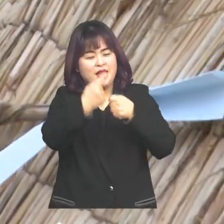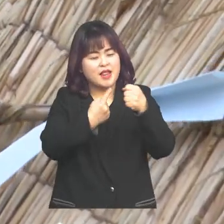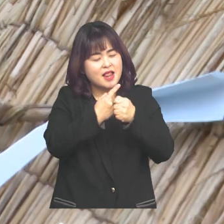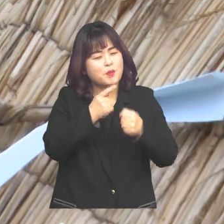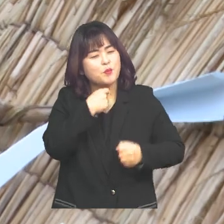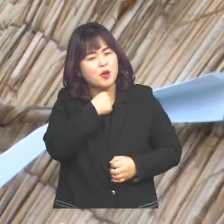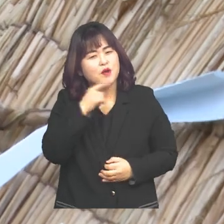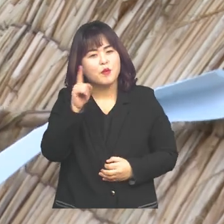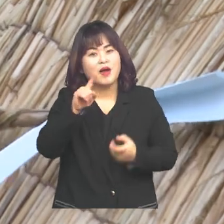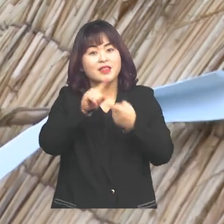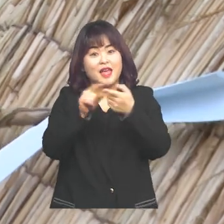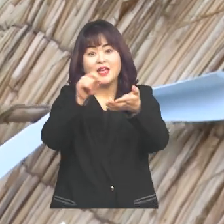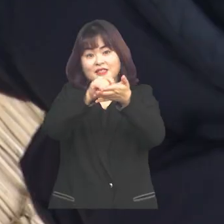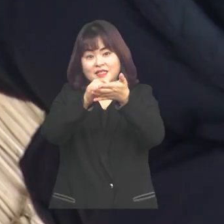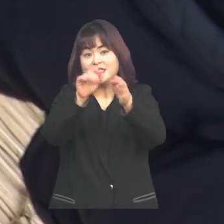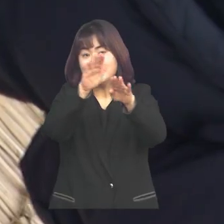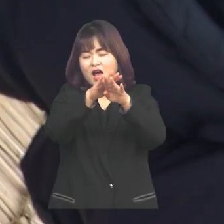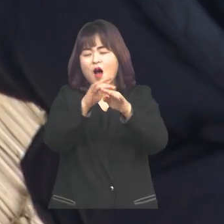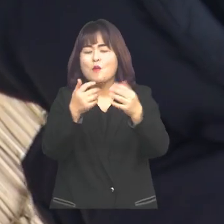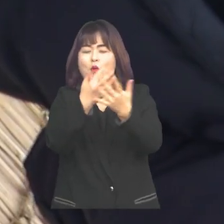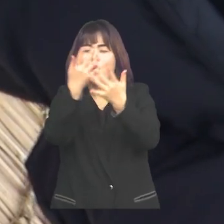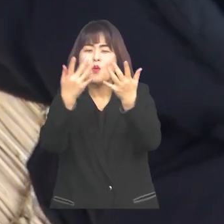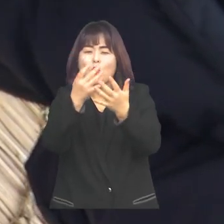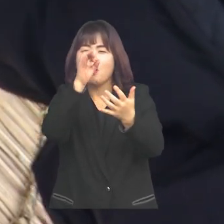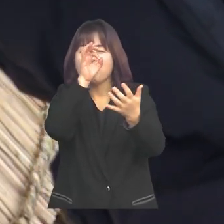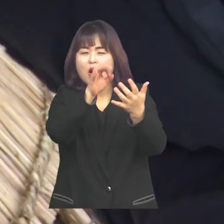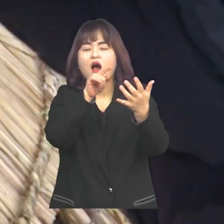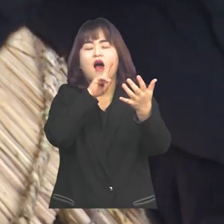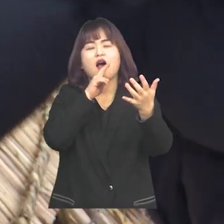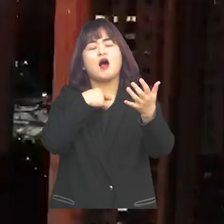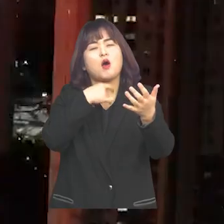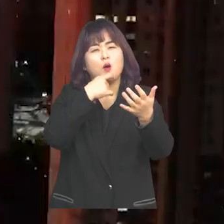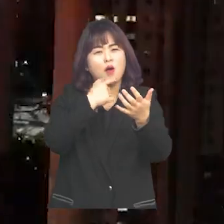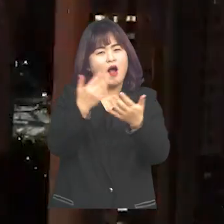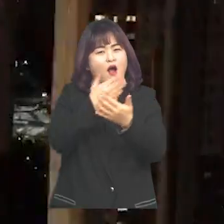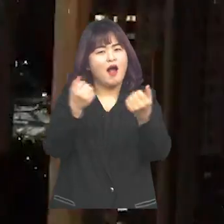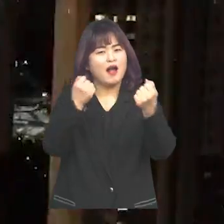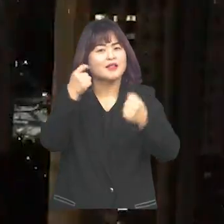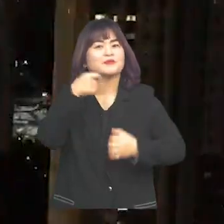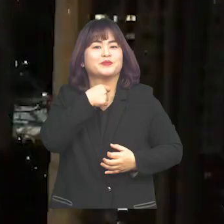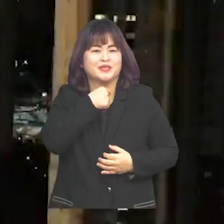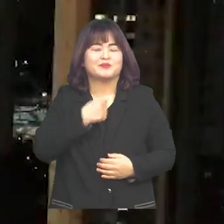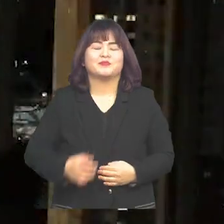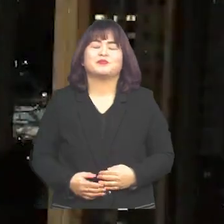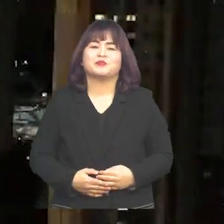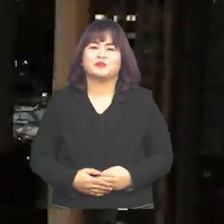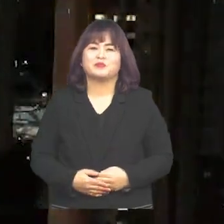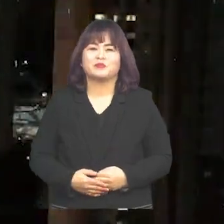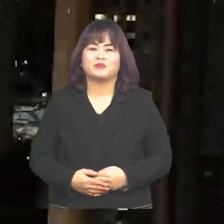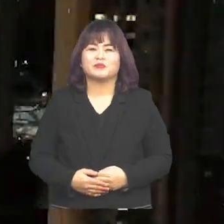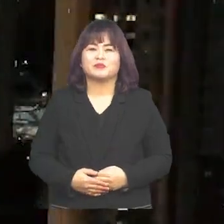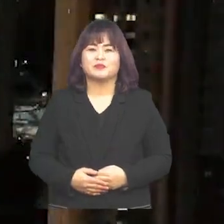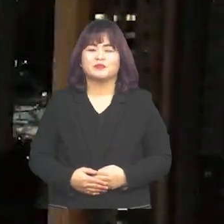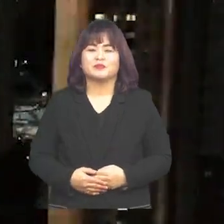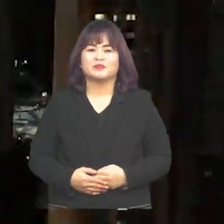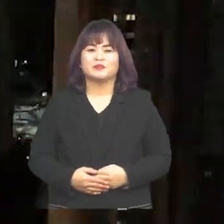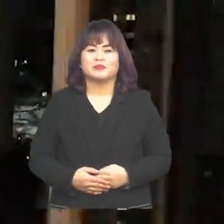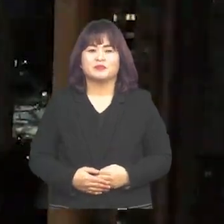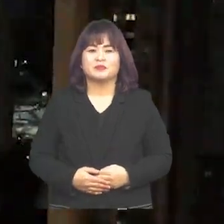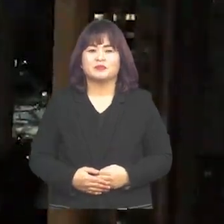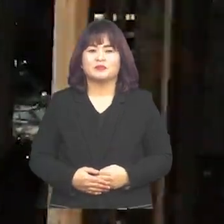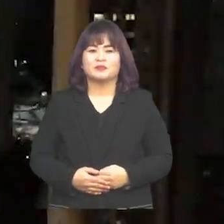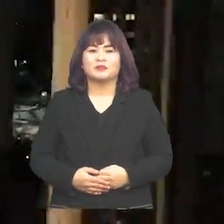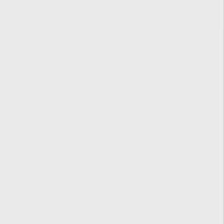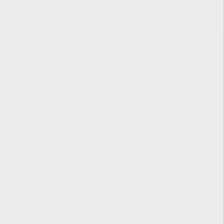한 해의 소망을 적어 달집에 걸고 저녁이 되자 타오르는 달집을 보며 건강과 행운을 기원했습니다.